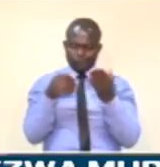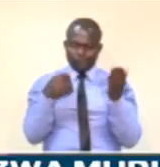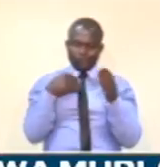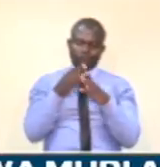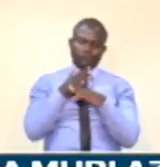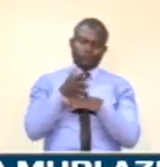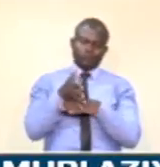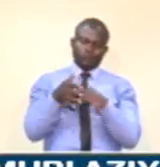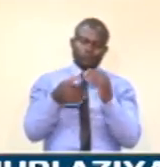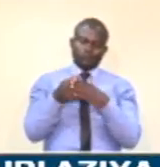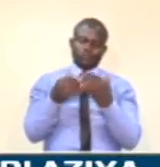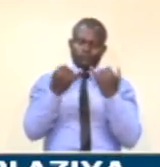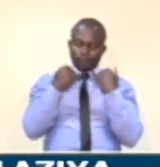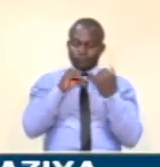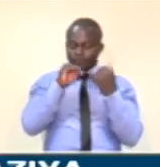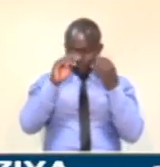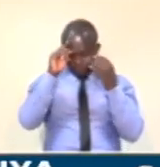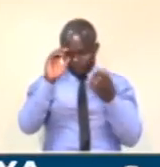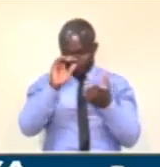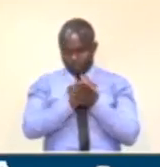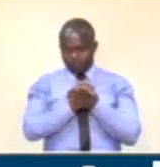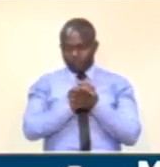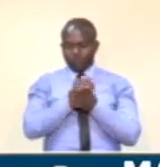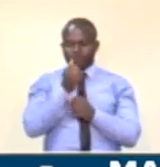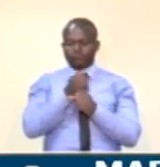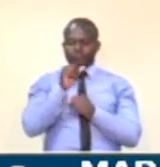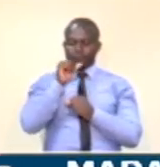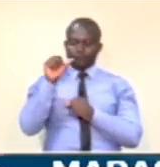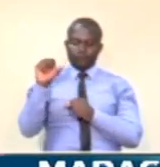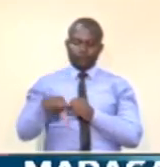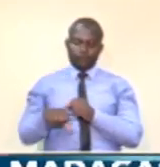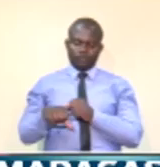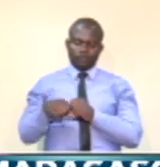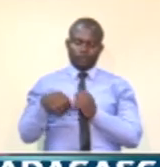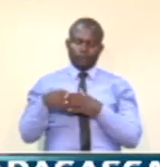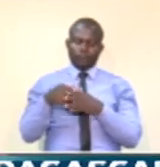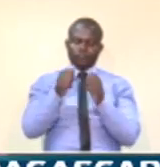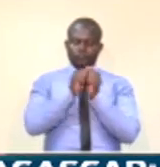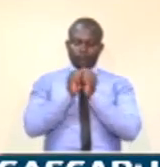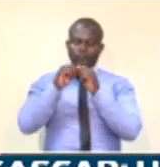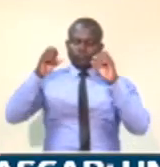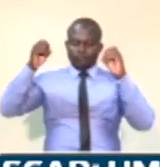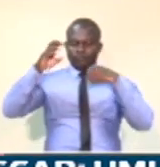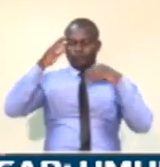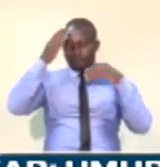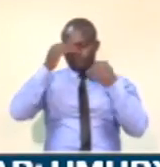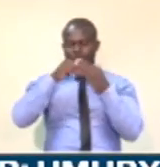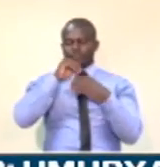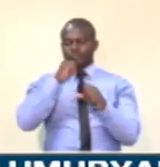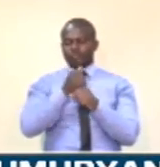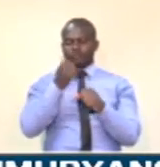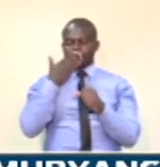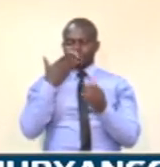yarayambukije ariko arambwira ati sinizera kutangambanira wowe tubwiza kuzamukana I Kigali tugume hamwe kugira ngo